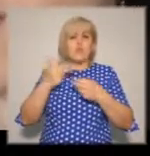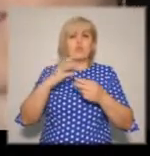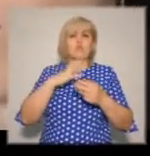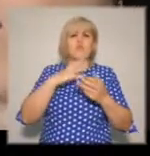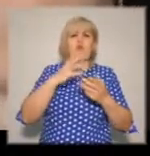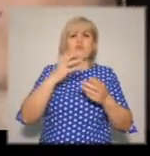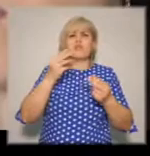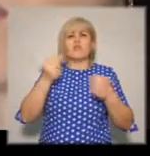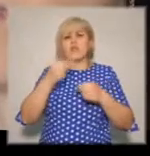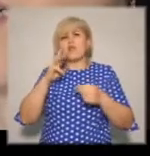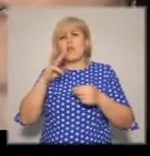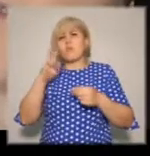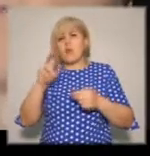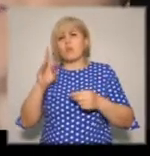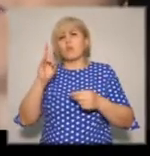едут.